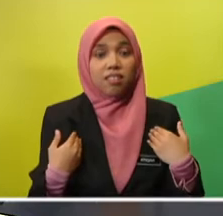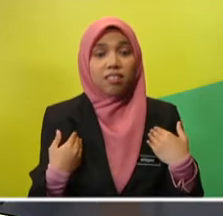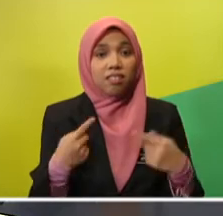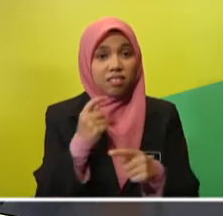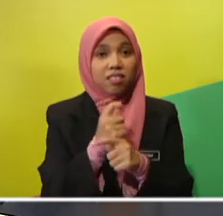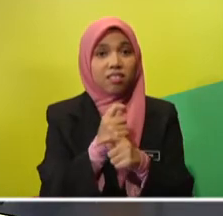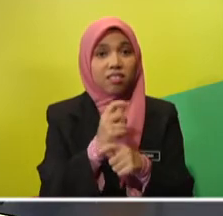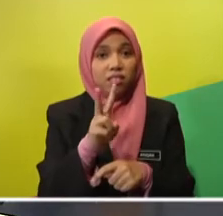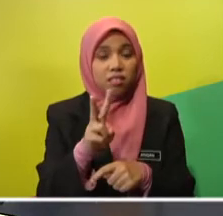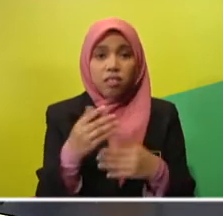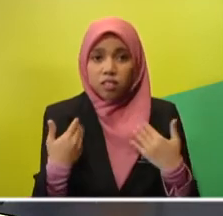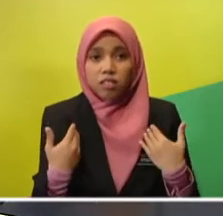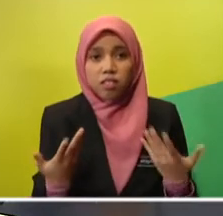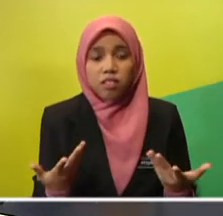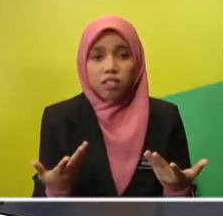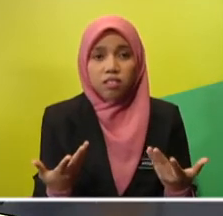Cikgu ini ada tak?